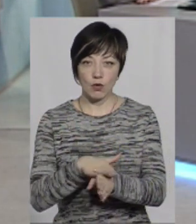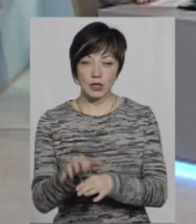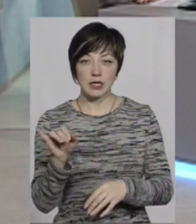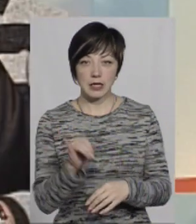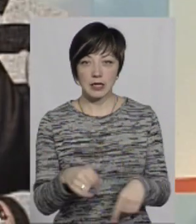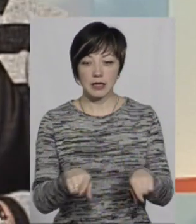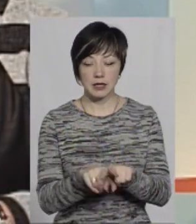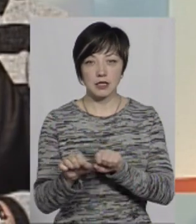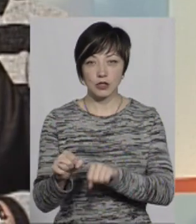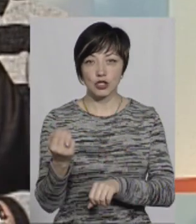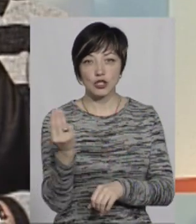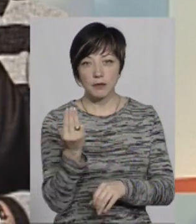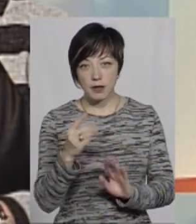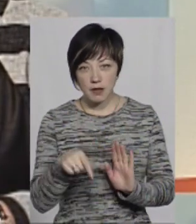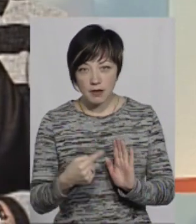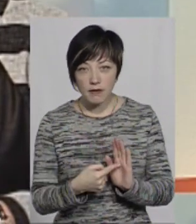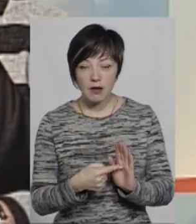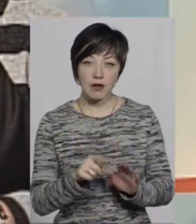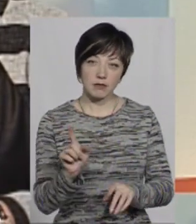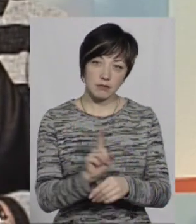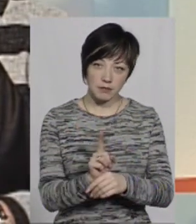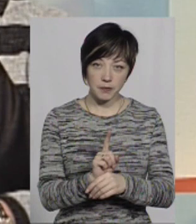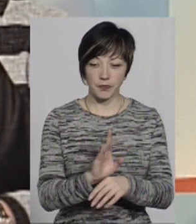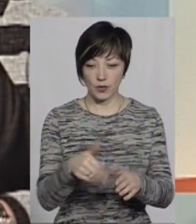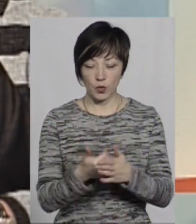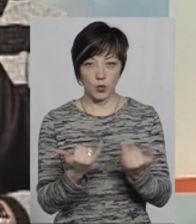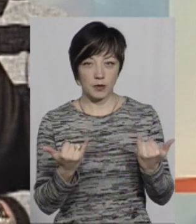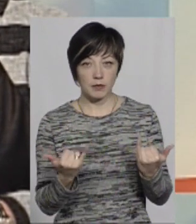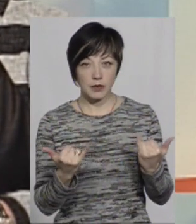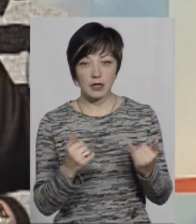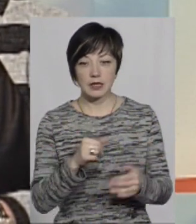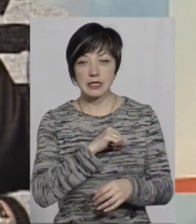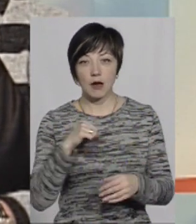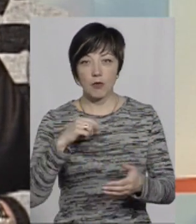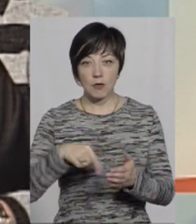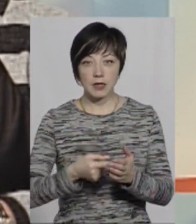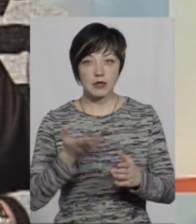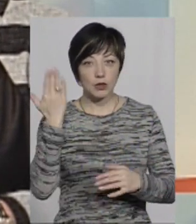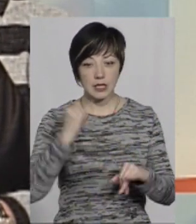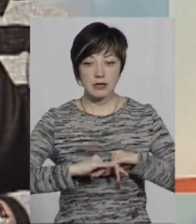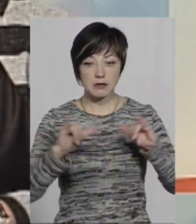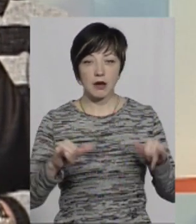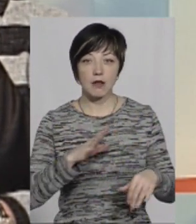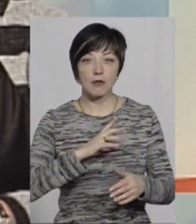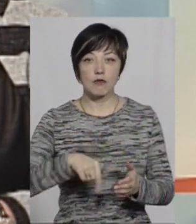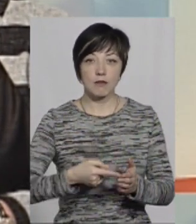таким чином ми захистили. Шепетівка тримається більш-менш до сих пір. Я маю на увазі само місто, бо так, тоді спалах був в